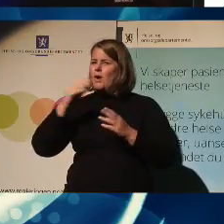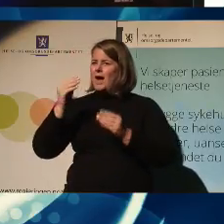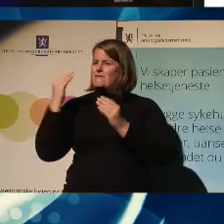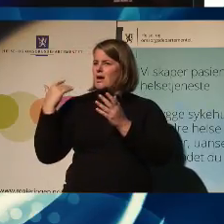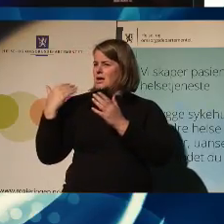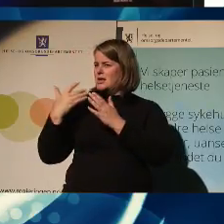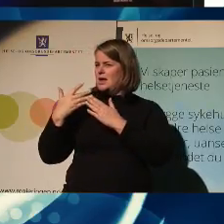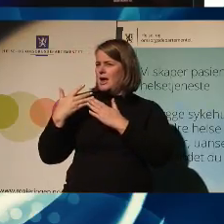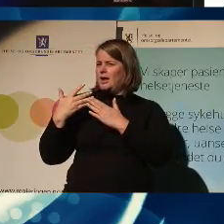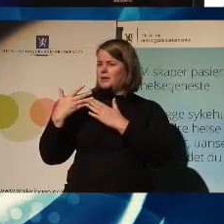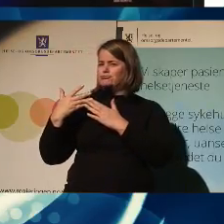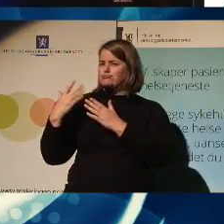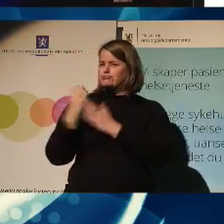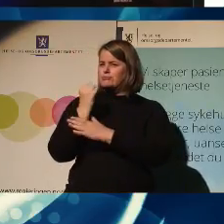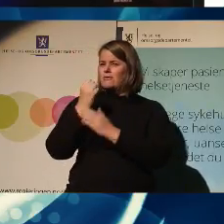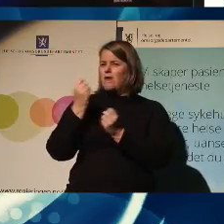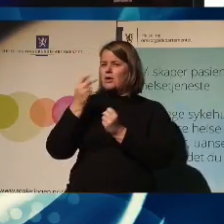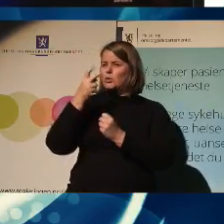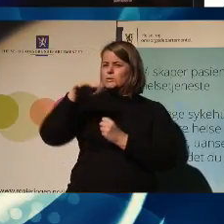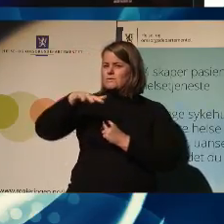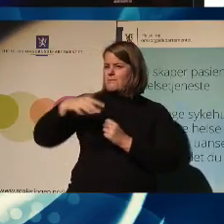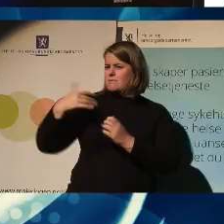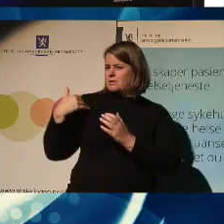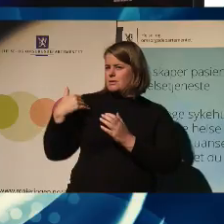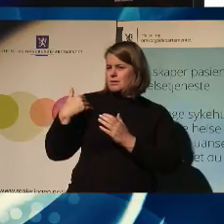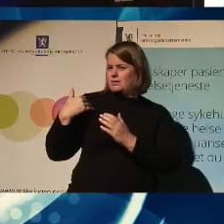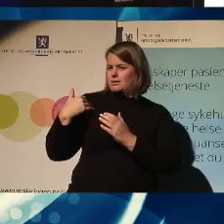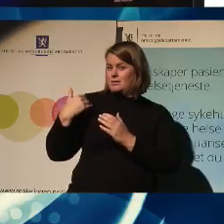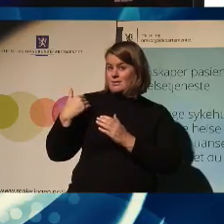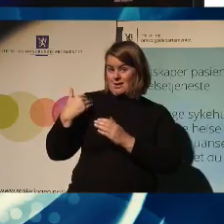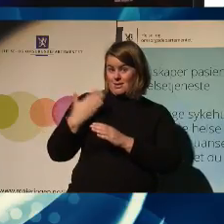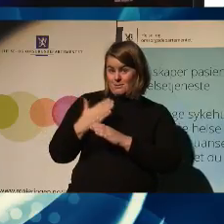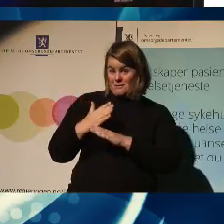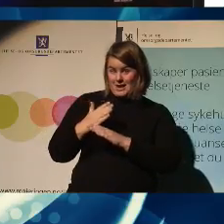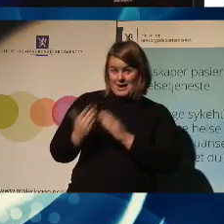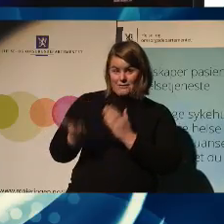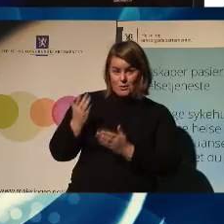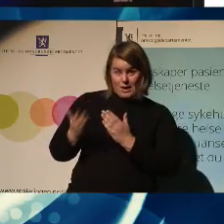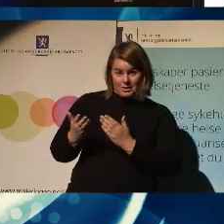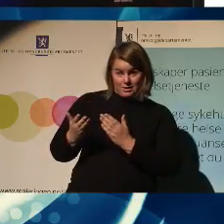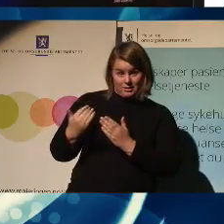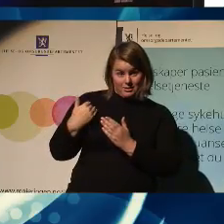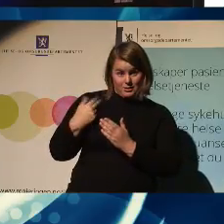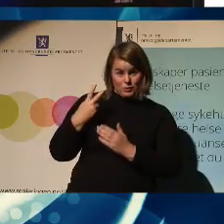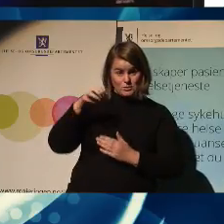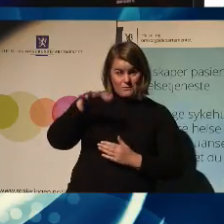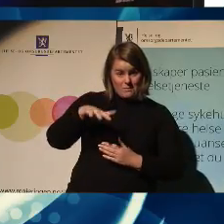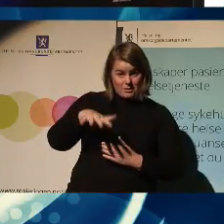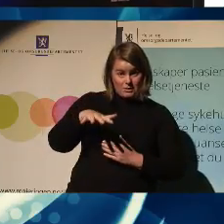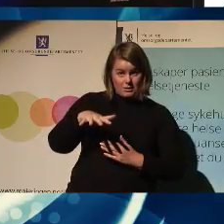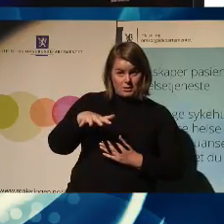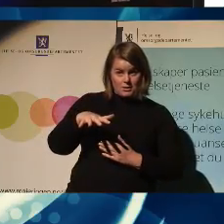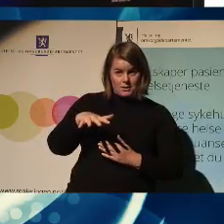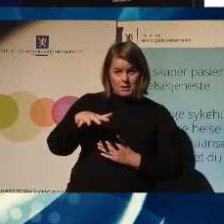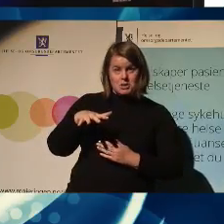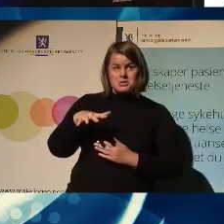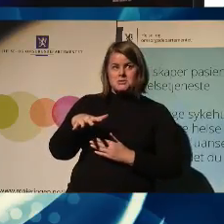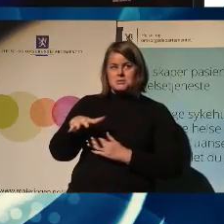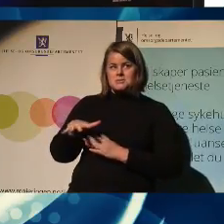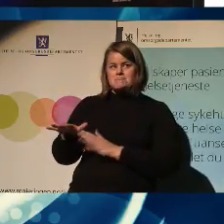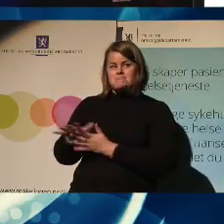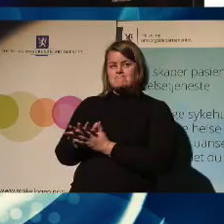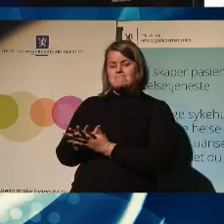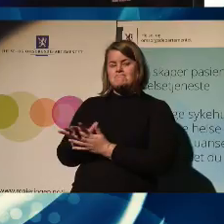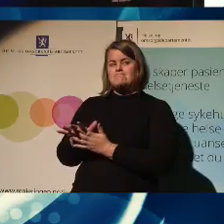fra 2015 som evaluert? Det en evaluering fra 2015? Jeg har hørt at det en hemmeligstemplet